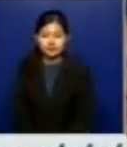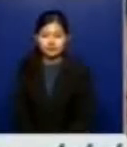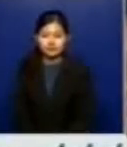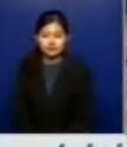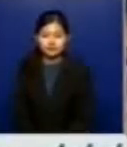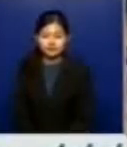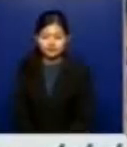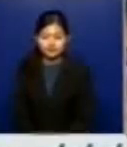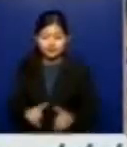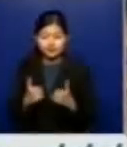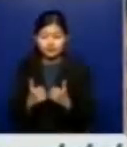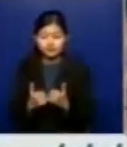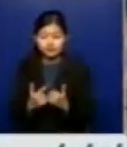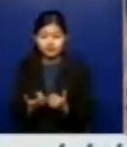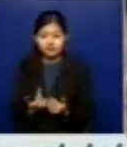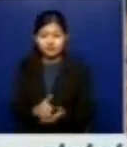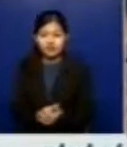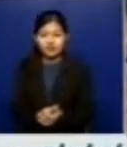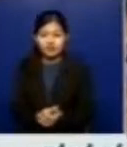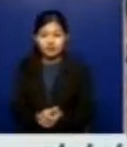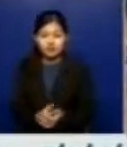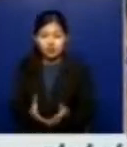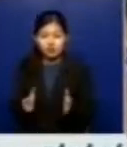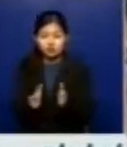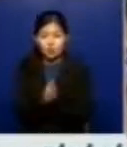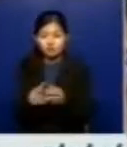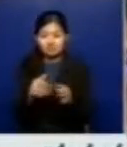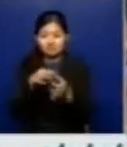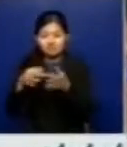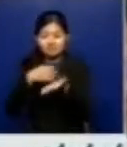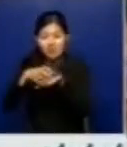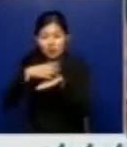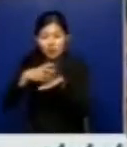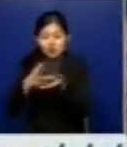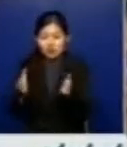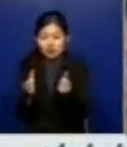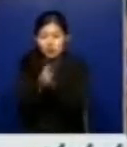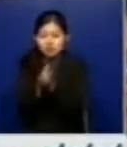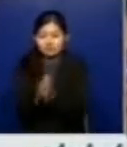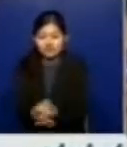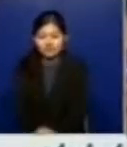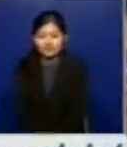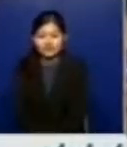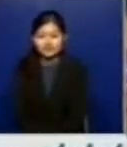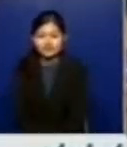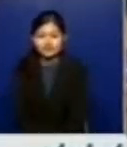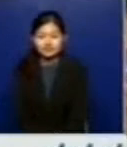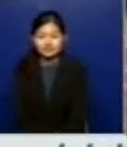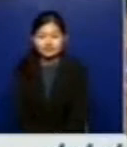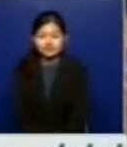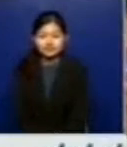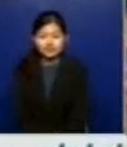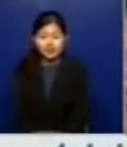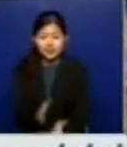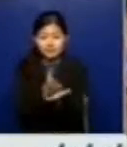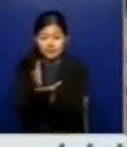ผมอยากเรียนท่านธรรมทานครับจะขอยัดลงไปในเนื้อของงานนิดหนึ่งนะครับประเภทของ